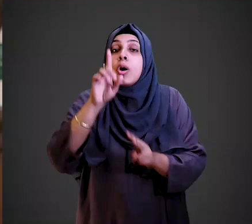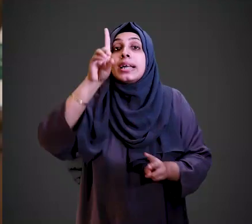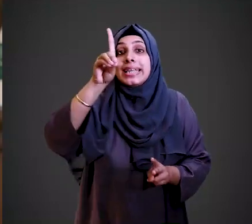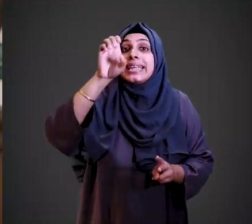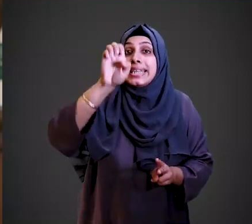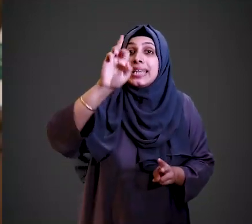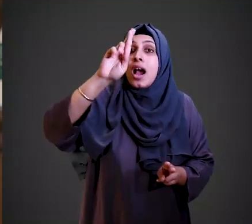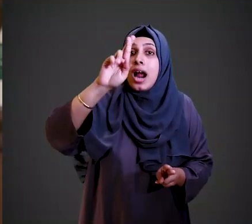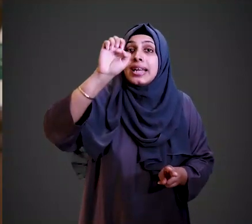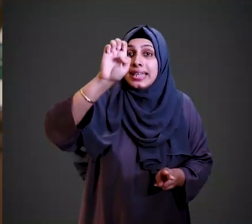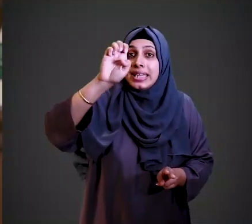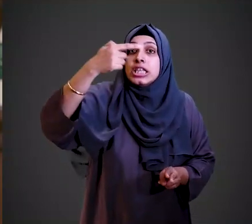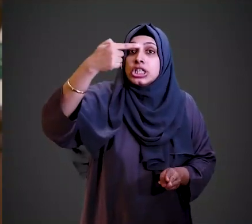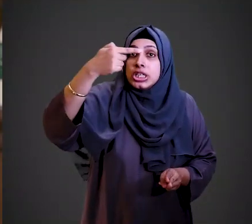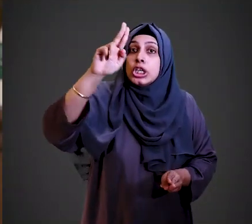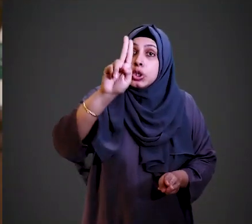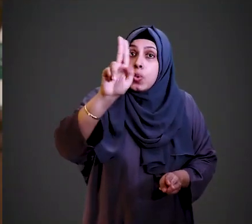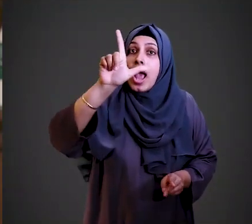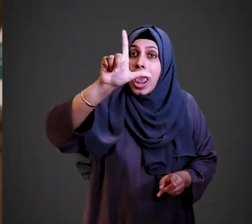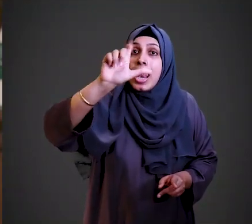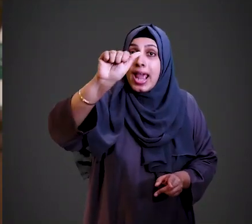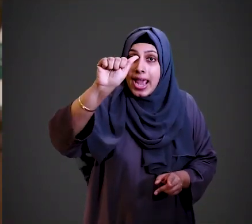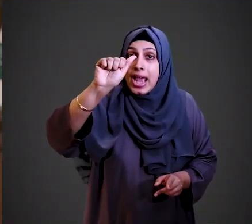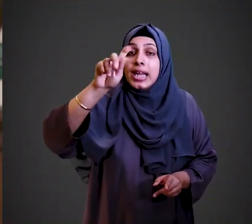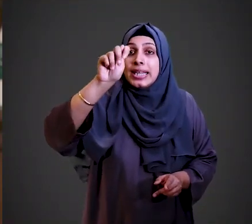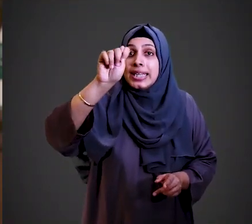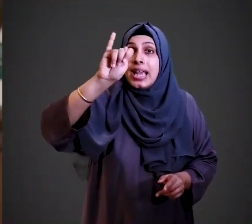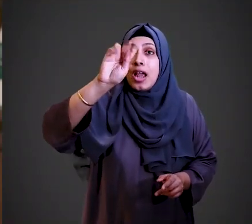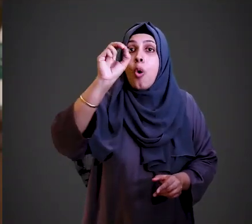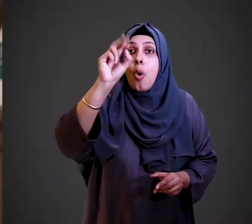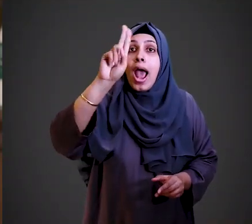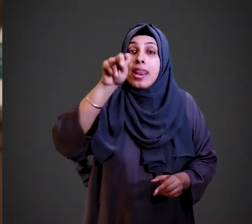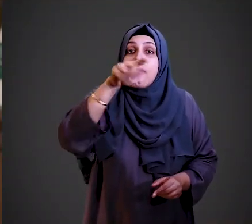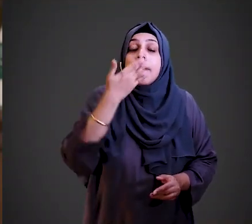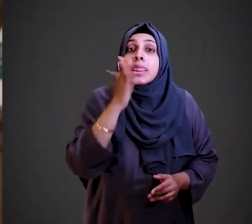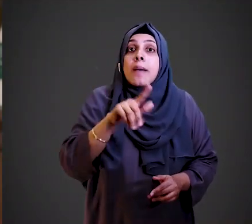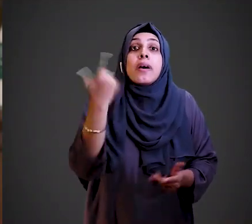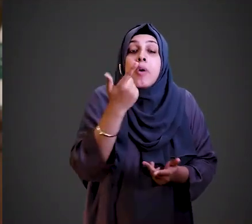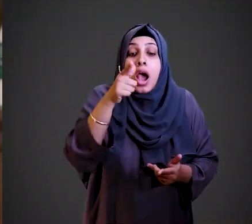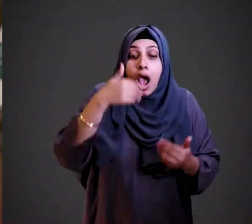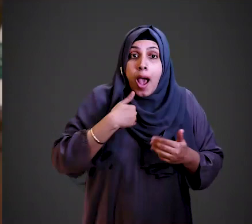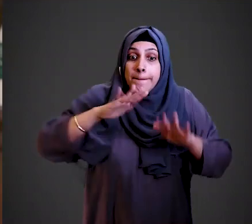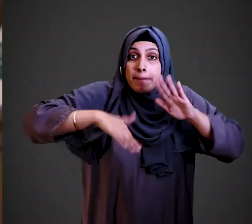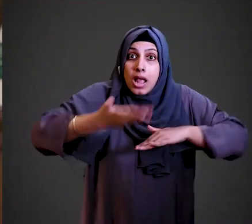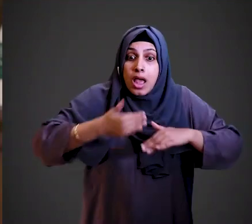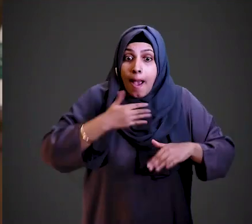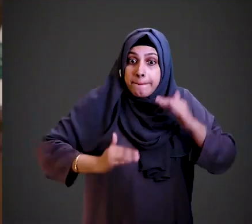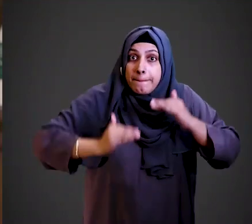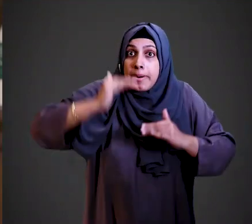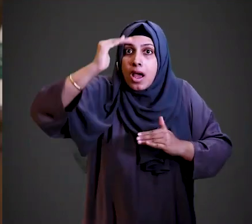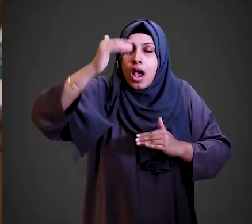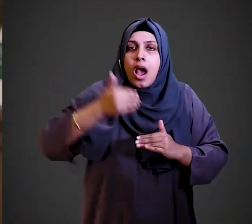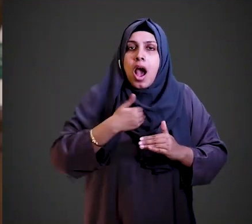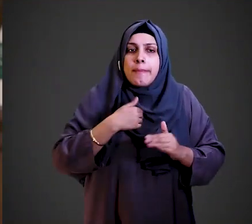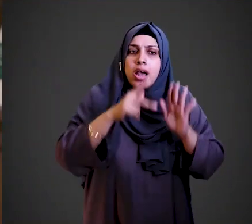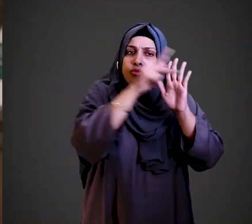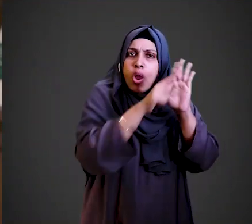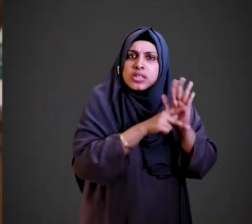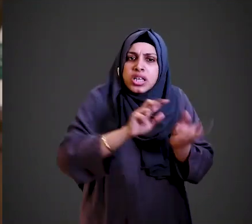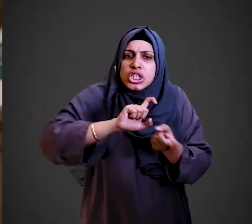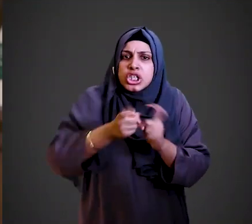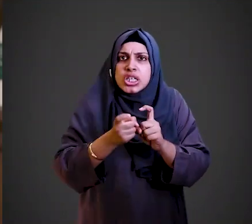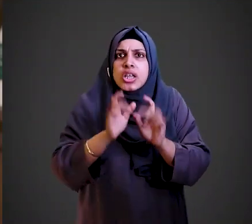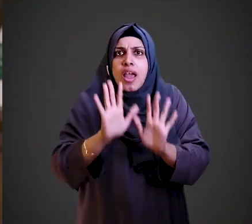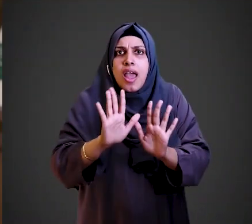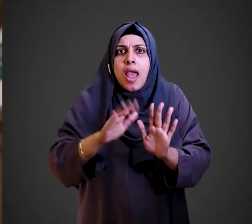تو ہمارے والدین ہمارے لیے کچھ اصول کم کر دیتے ہیں، ان کو بدل دیتے ہیں تاکہ ہمارے بیہیویئر